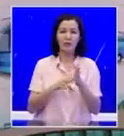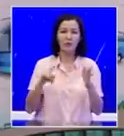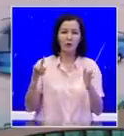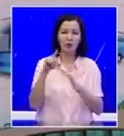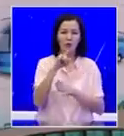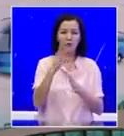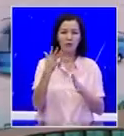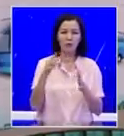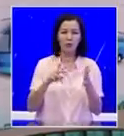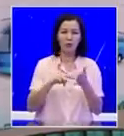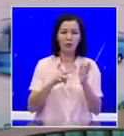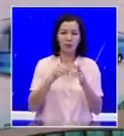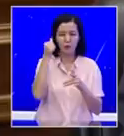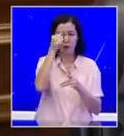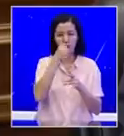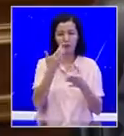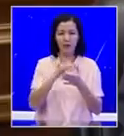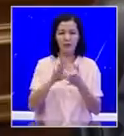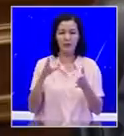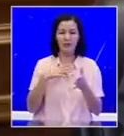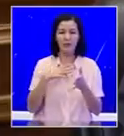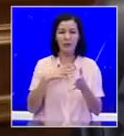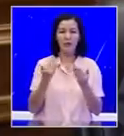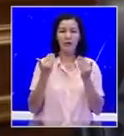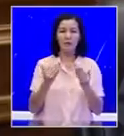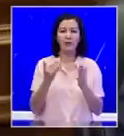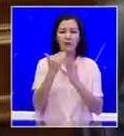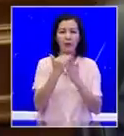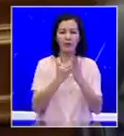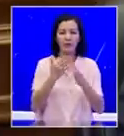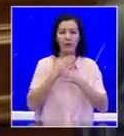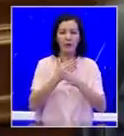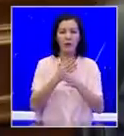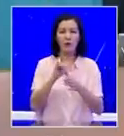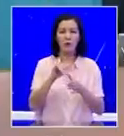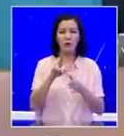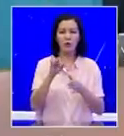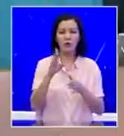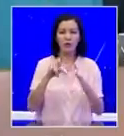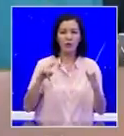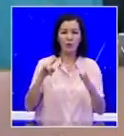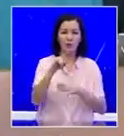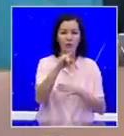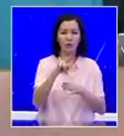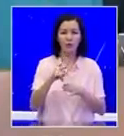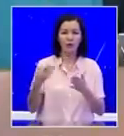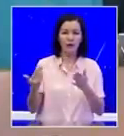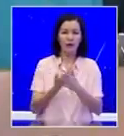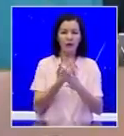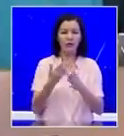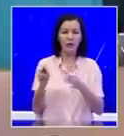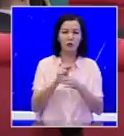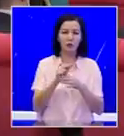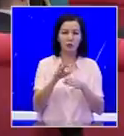қатысты 5 жылдық жобаларды таныстырды. Өңірге қатыстысы биыл бағдарлама шеңберінде Үшарал әуежайының ұшу-қону жолақтарына қайта жаңарту